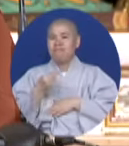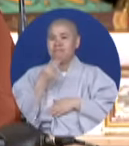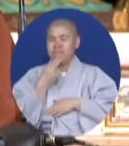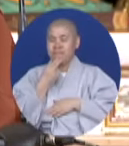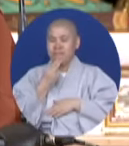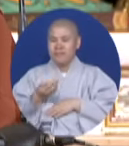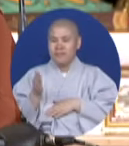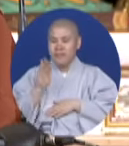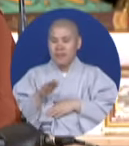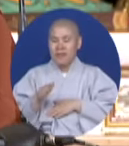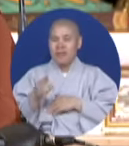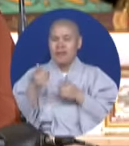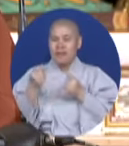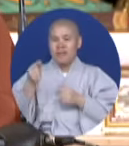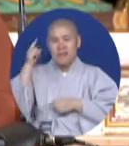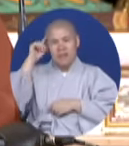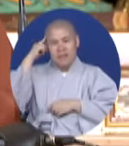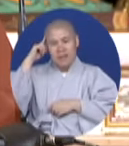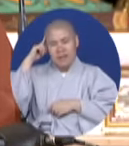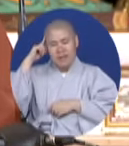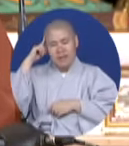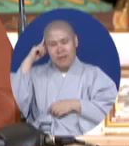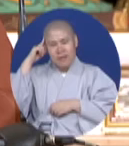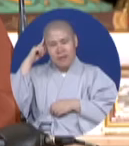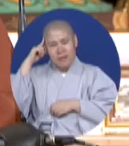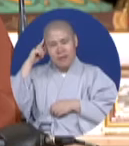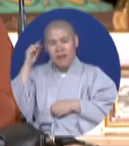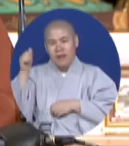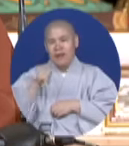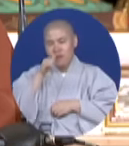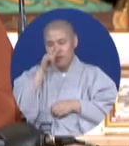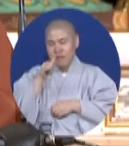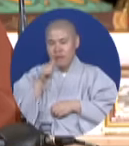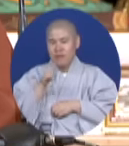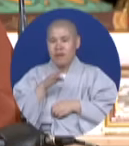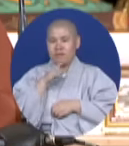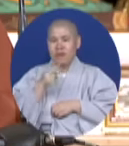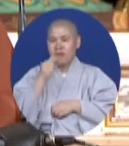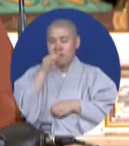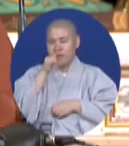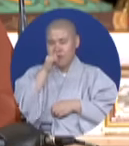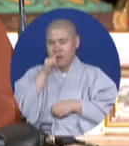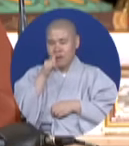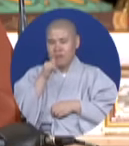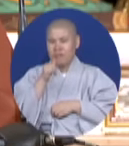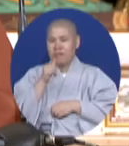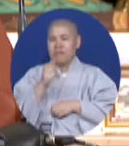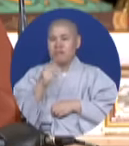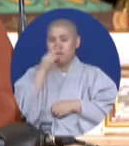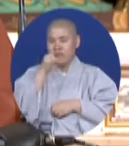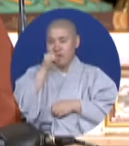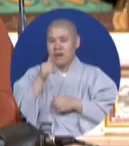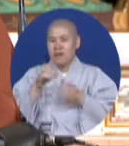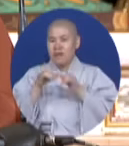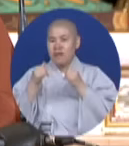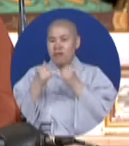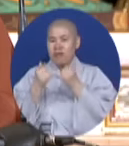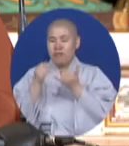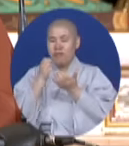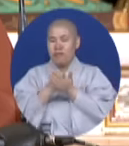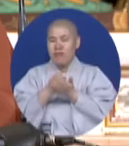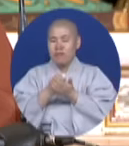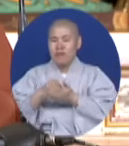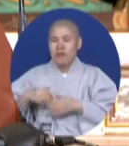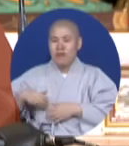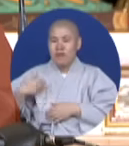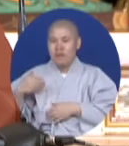그런데 이런 생각을 꼭 하고 있는 게 중생이에요. 이 중생이라는 건 인연법을 몰라서 아집에